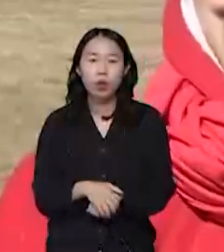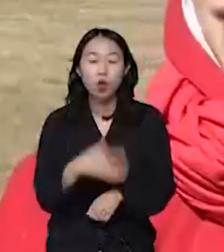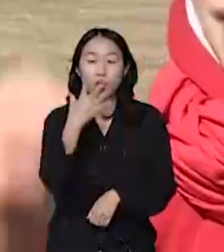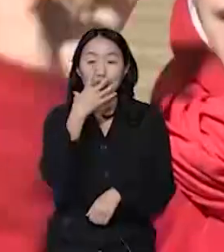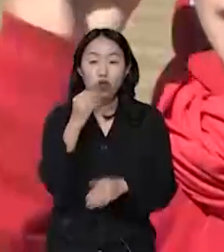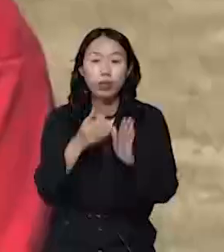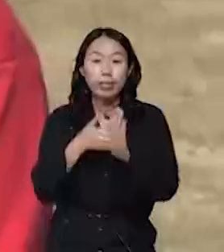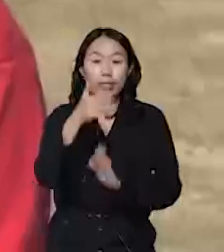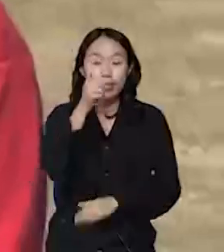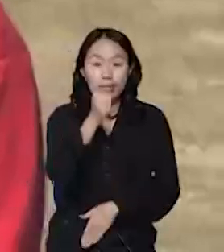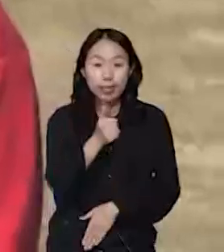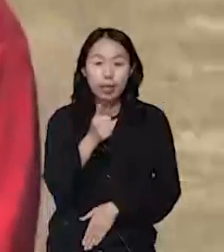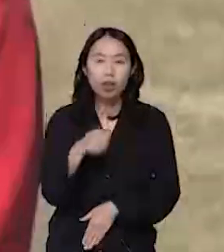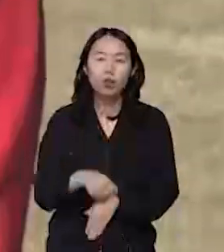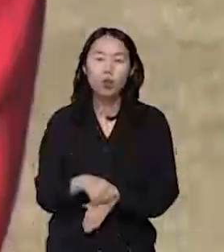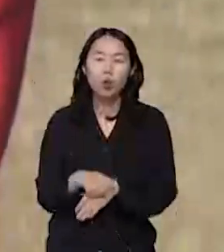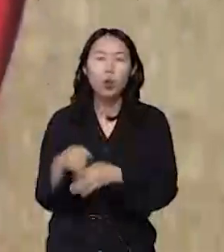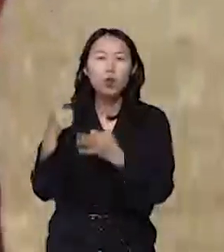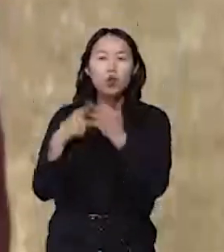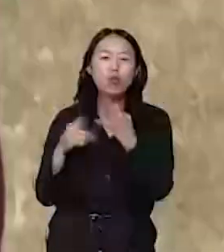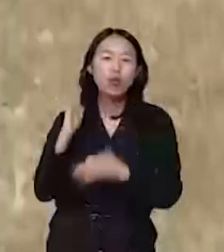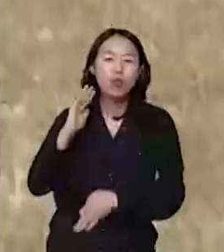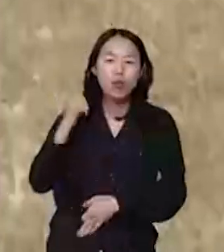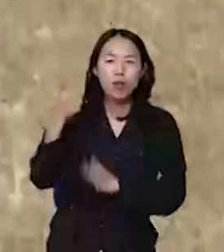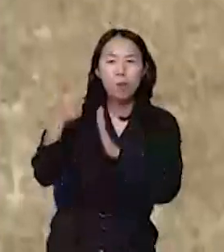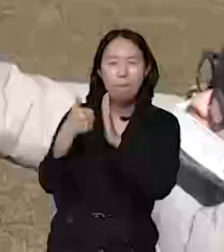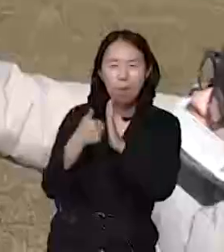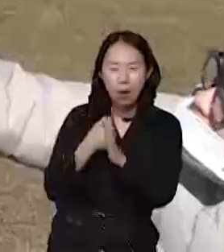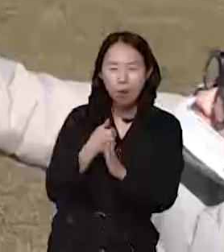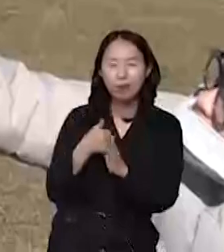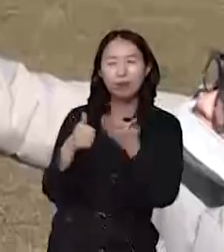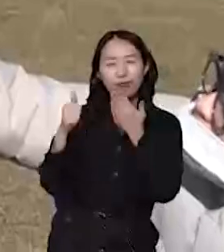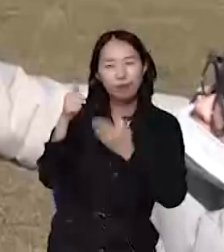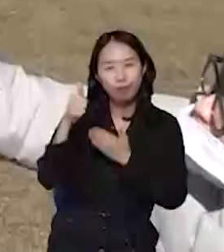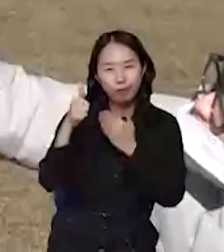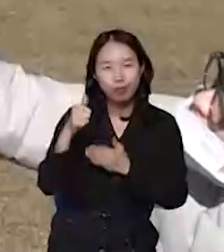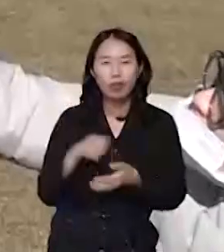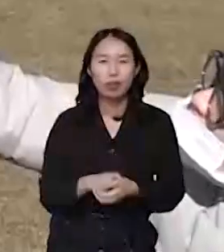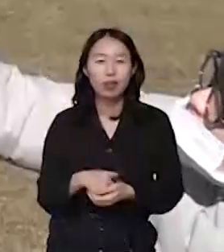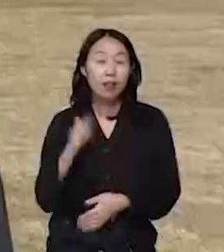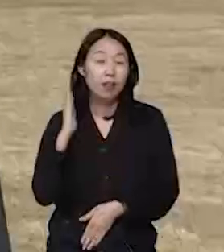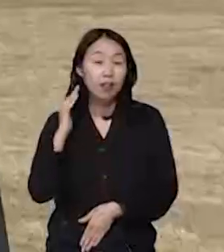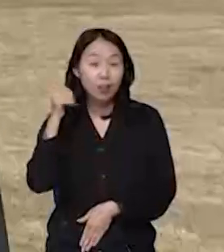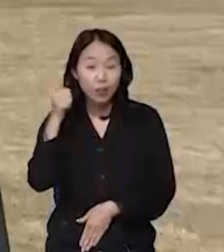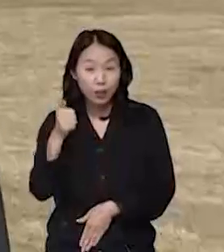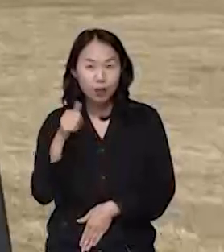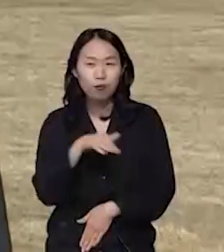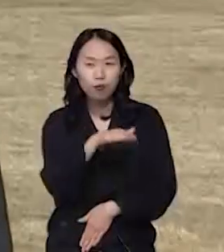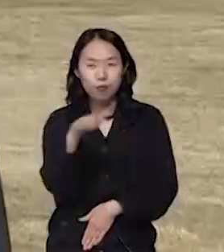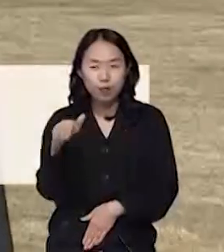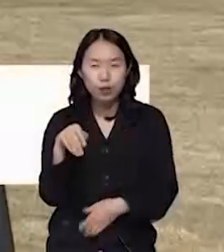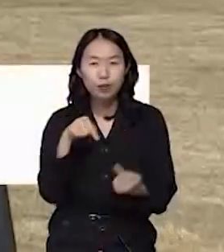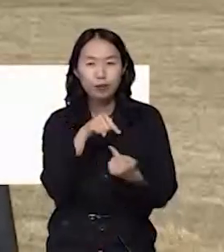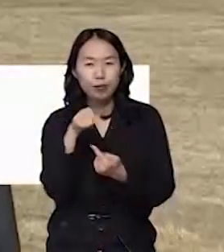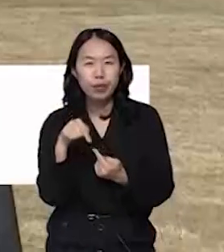순천시장도 윤석열 대통령의 방문을 요청하며 화답했습니다. 대통령께서 우리가 하고 있는